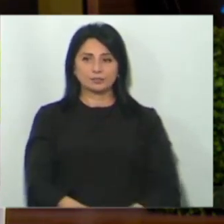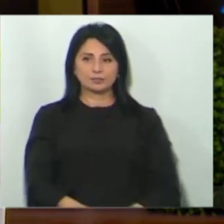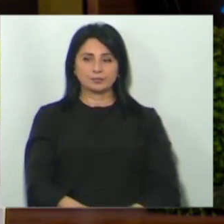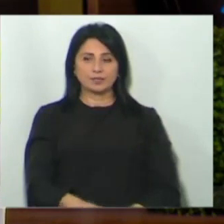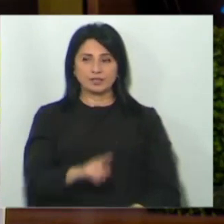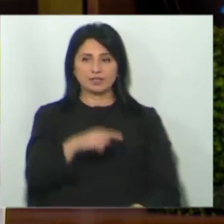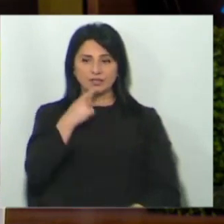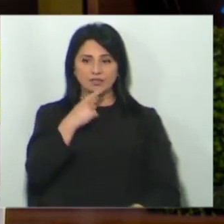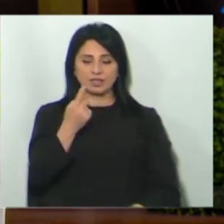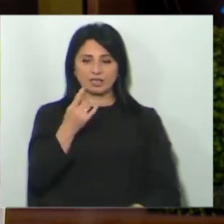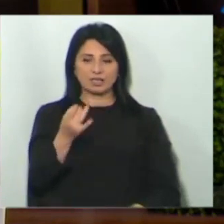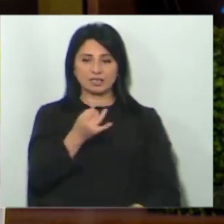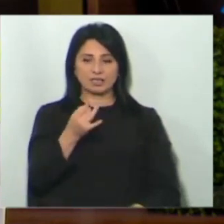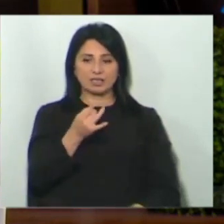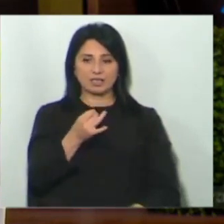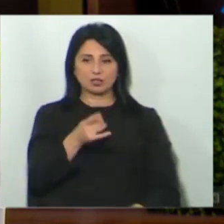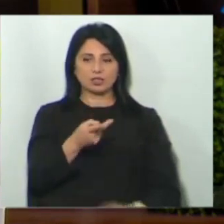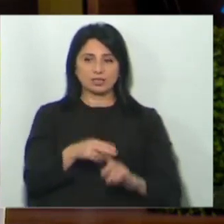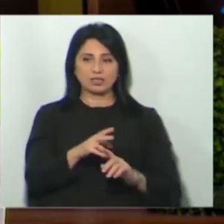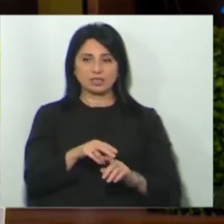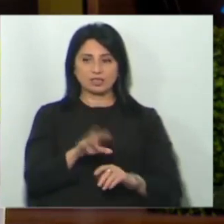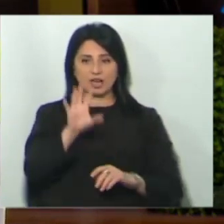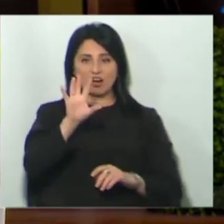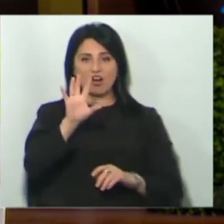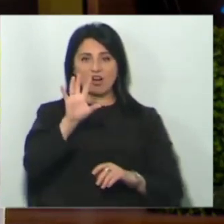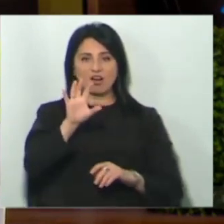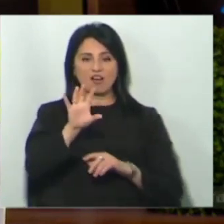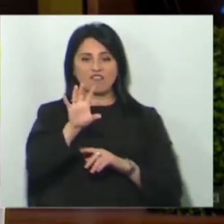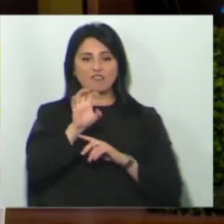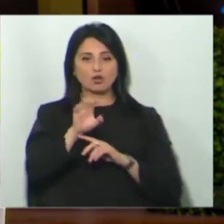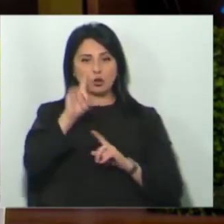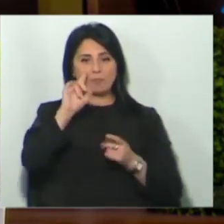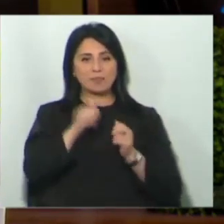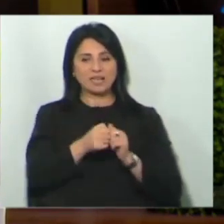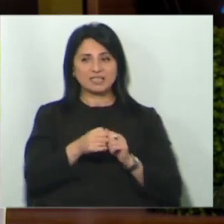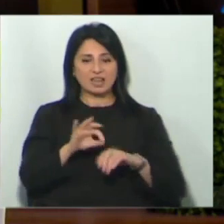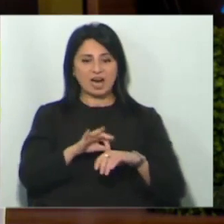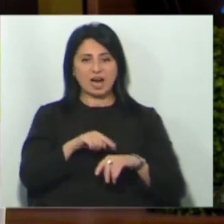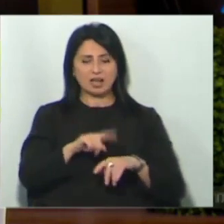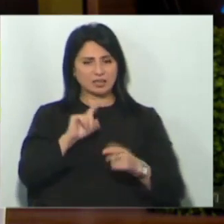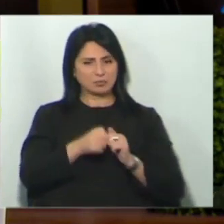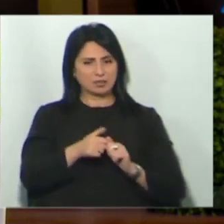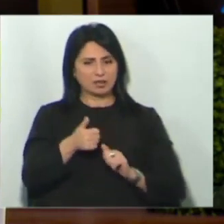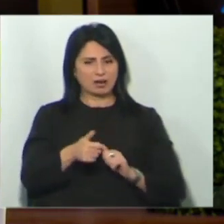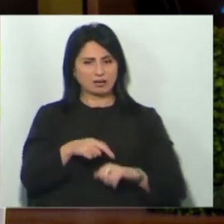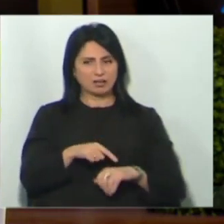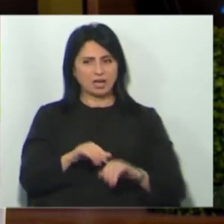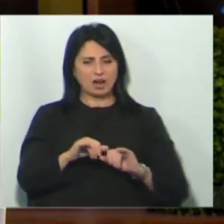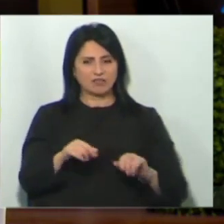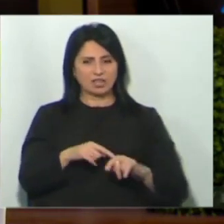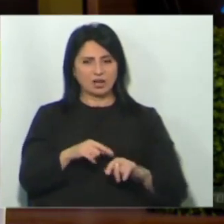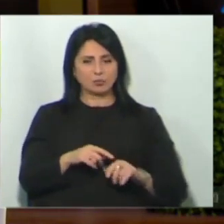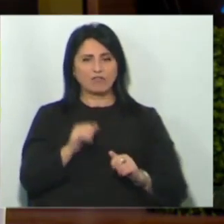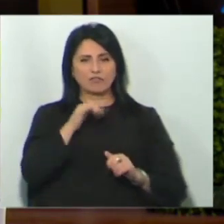Կանսե, դկոյ նախսեն է դերտի սային տերսո մոմենտ, ես արիս պոտո մեղսիեր է, բայիցիտ, ռումելից կանս ակուս ծալիան արգատ